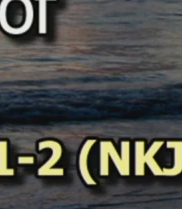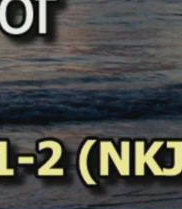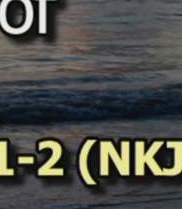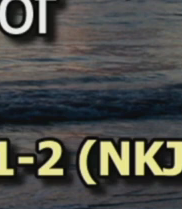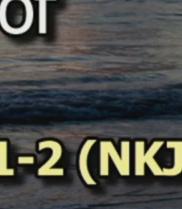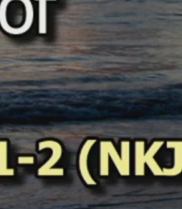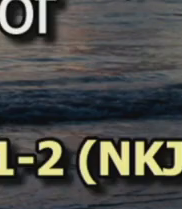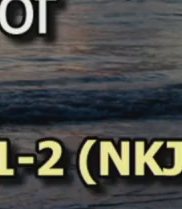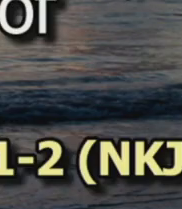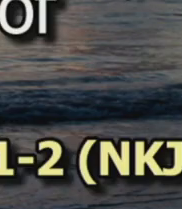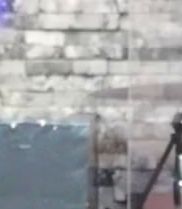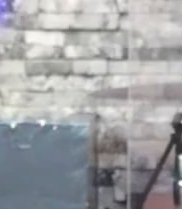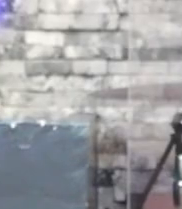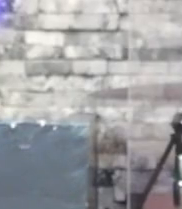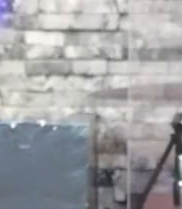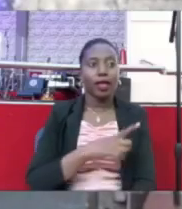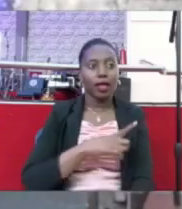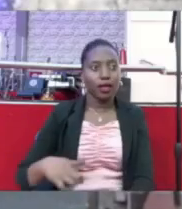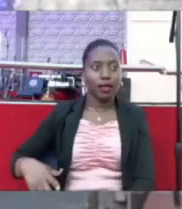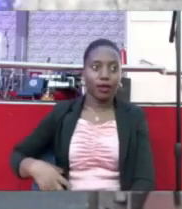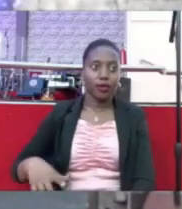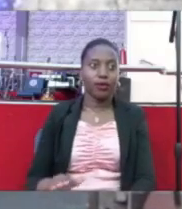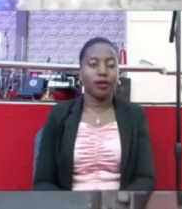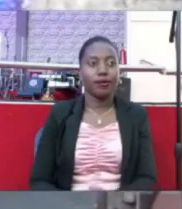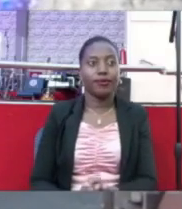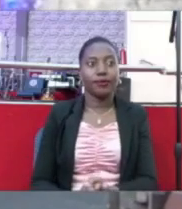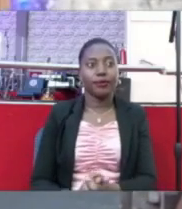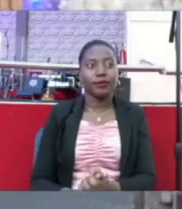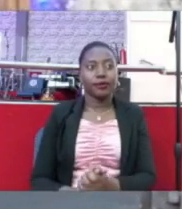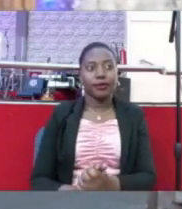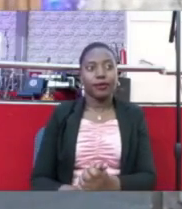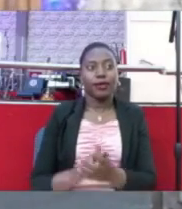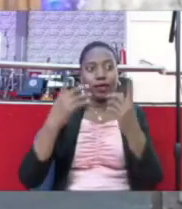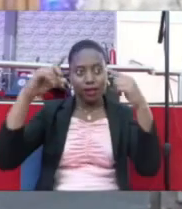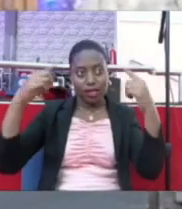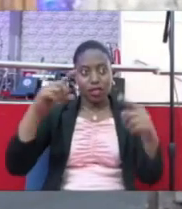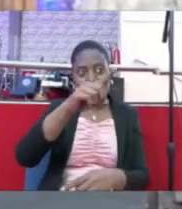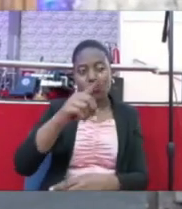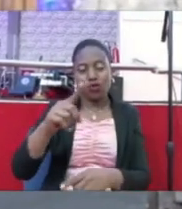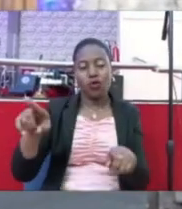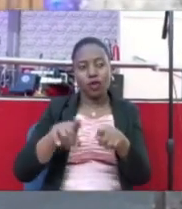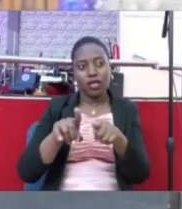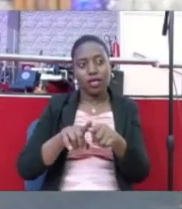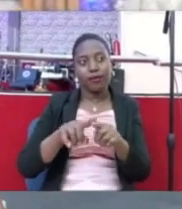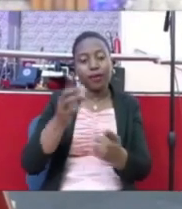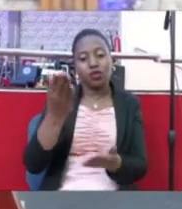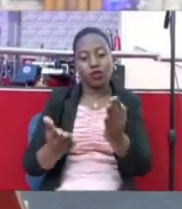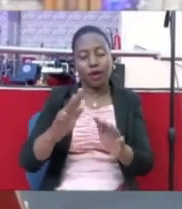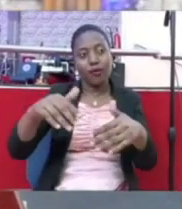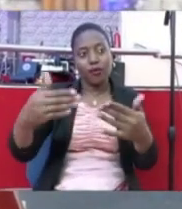two. Ya pili. The Lord prospers you for this. Mungu anakunawirisha kwa hii. That you may provide for your